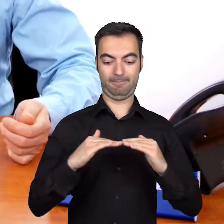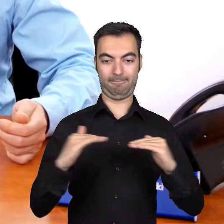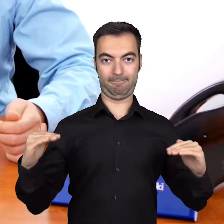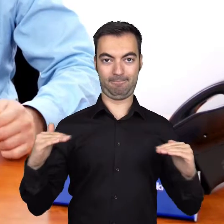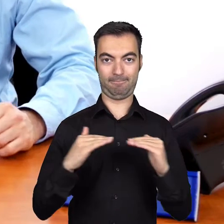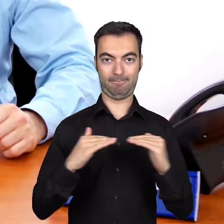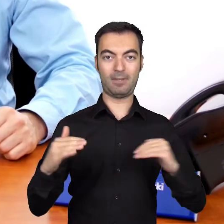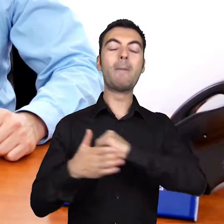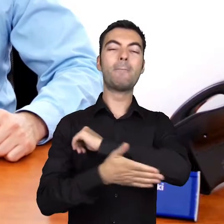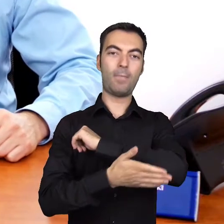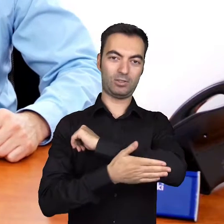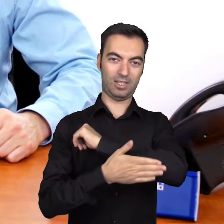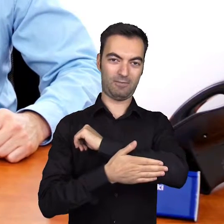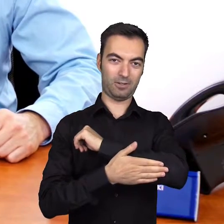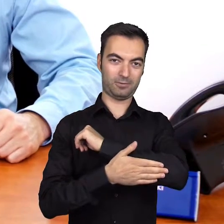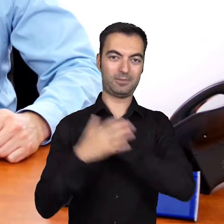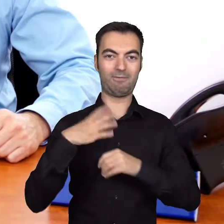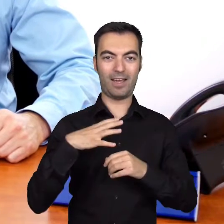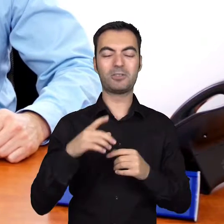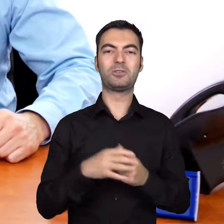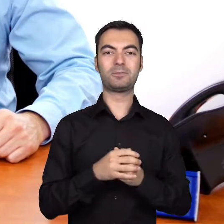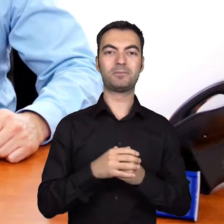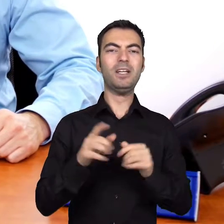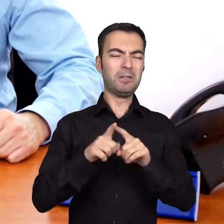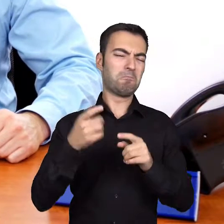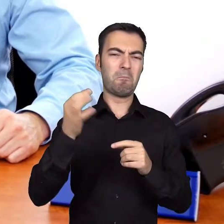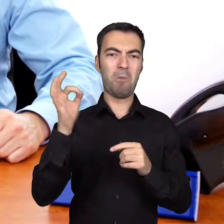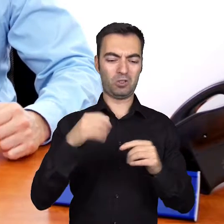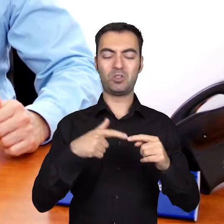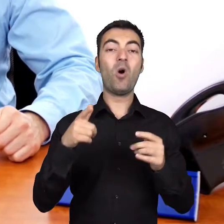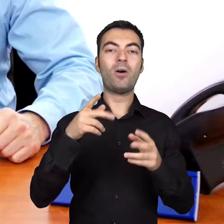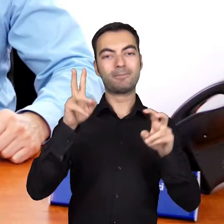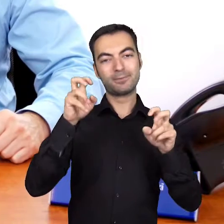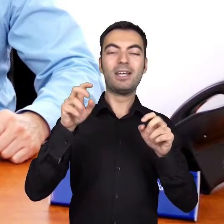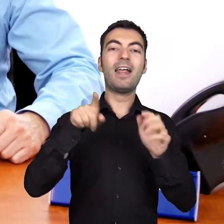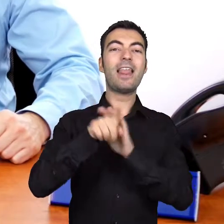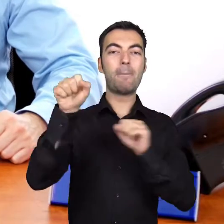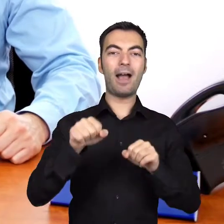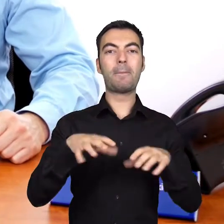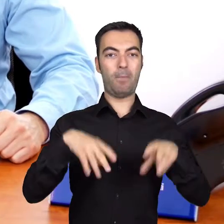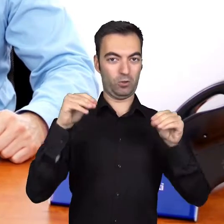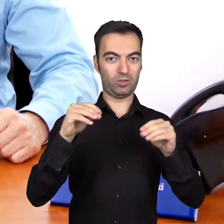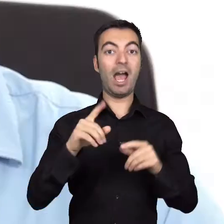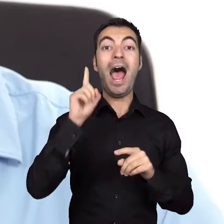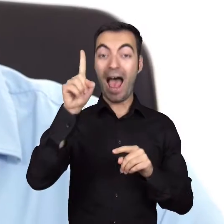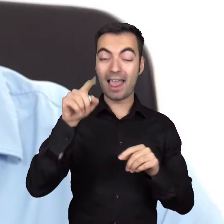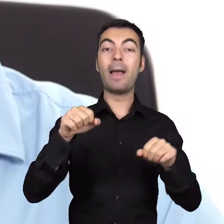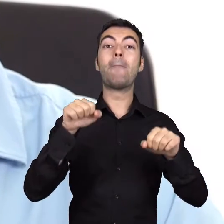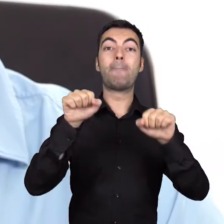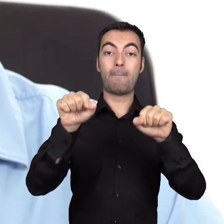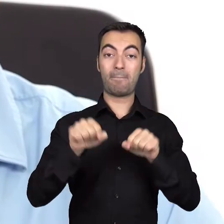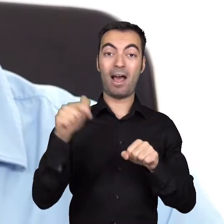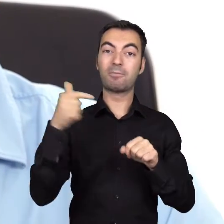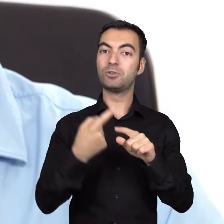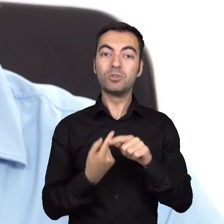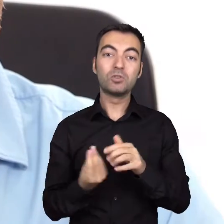Teraz jestem na takiej podstawowej wysokości, tak jak stopa procentowa. To jest dla banku punkt wyjścia, ale musi